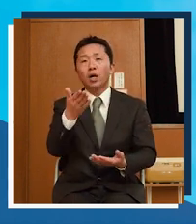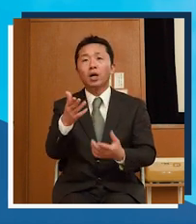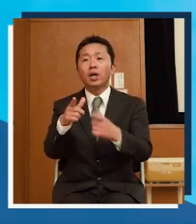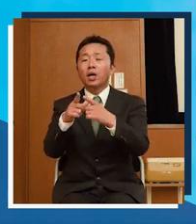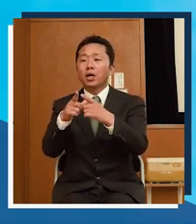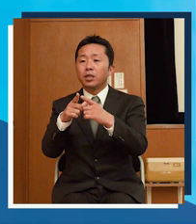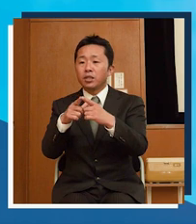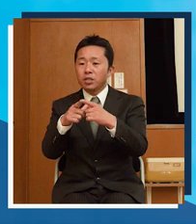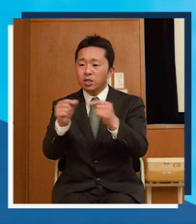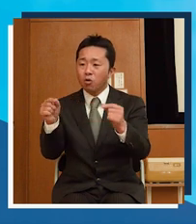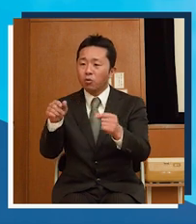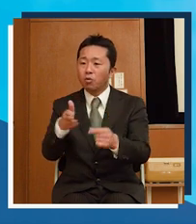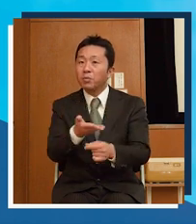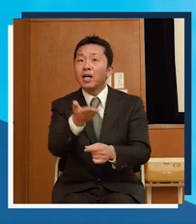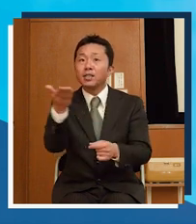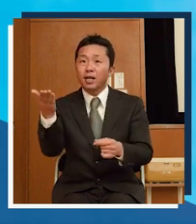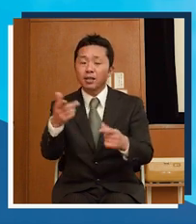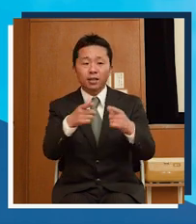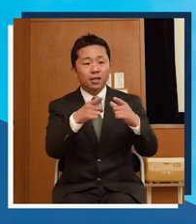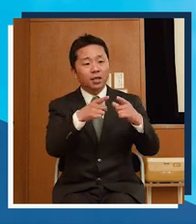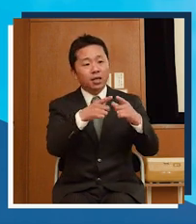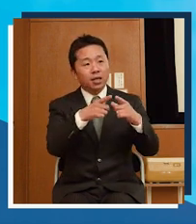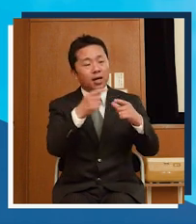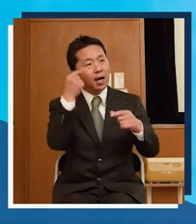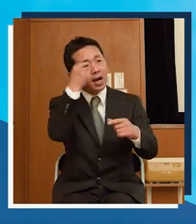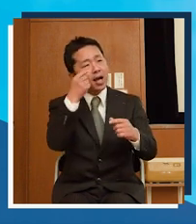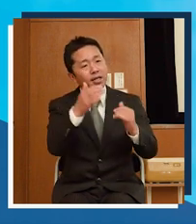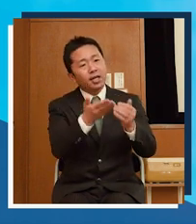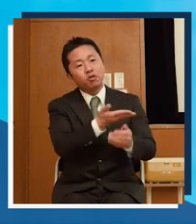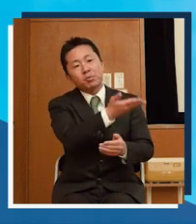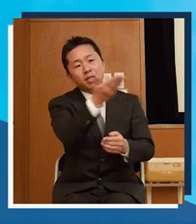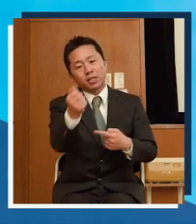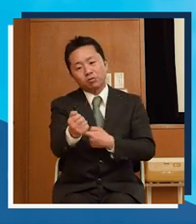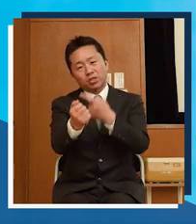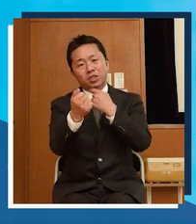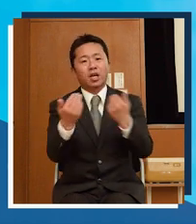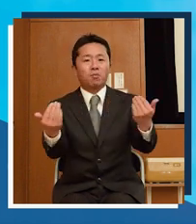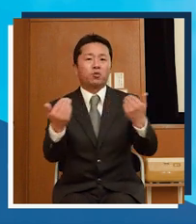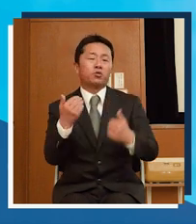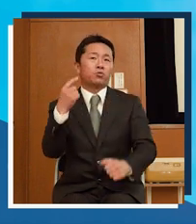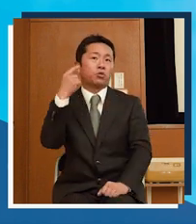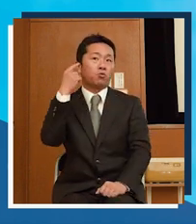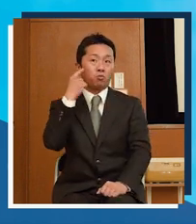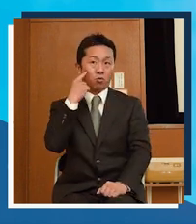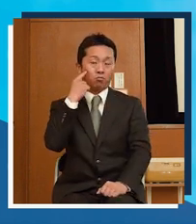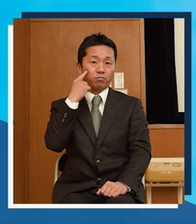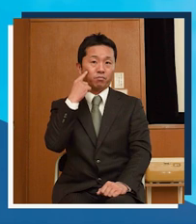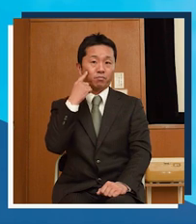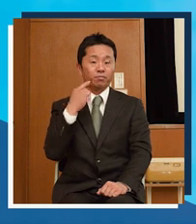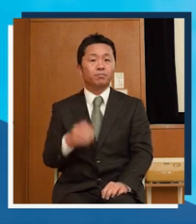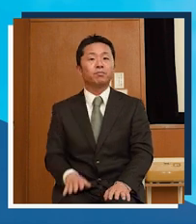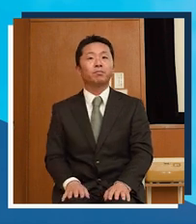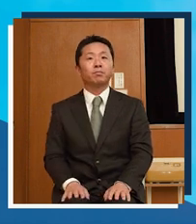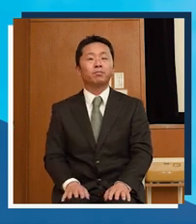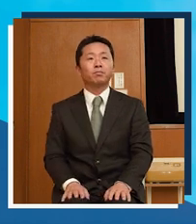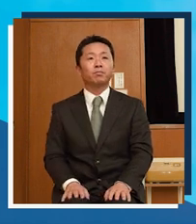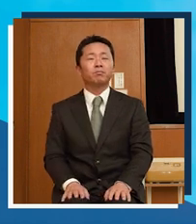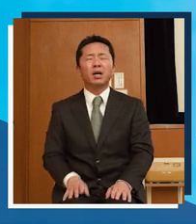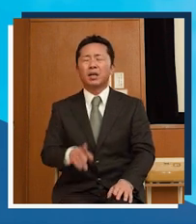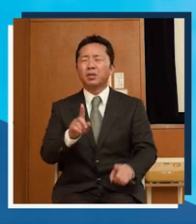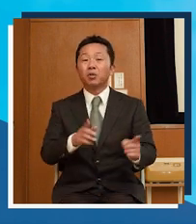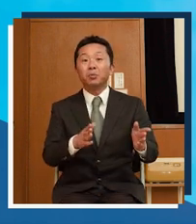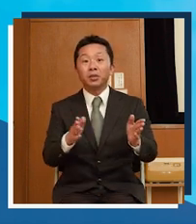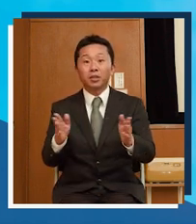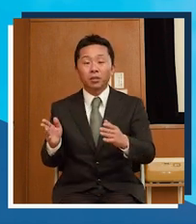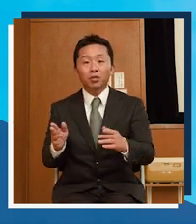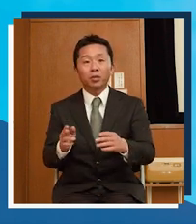たり沖縄県日本国外海外の皆さんの力も必要なのかなという風に思ってます最後に最後にってかどうでもいいんですけど